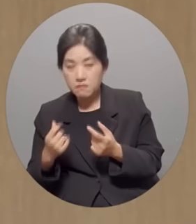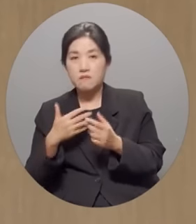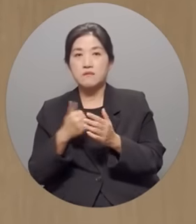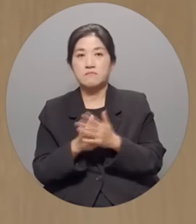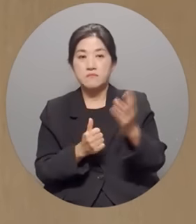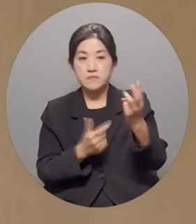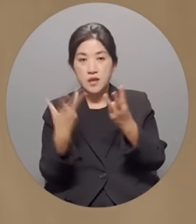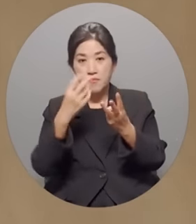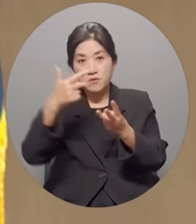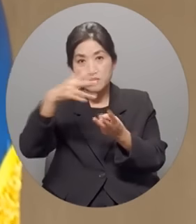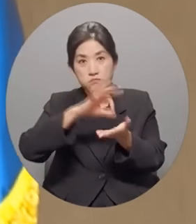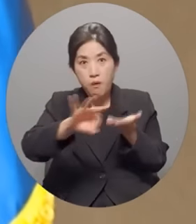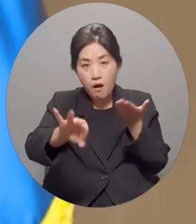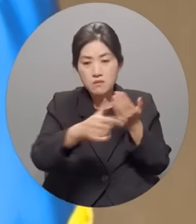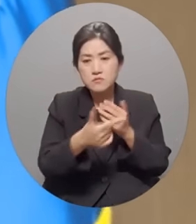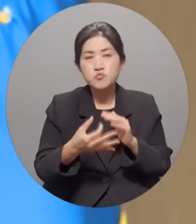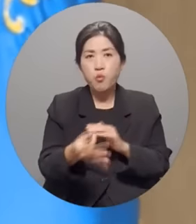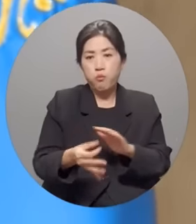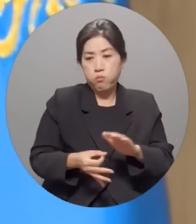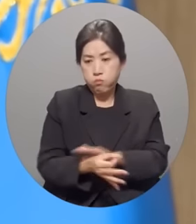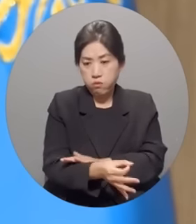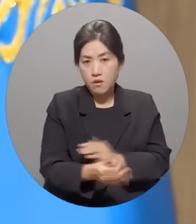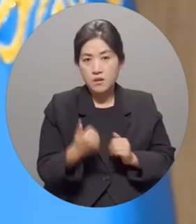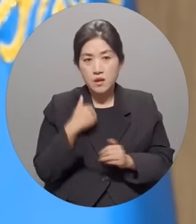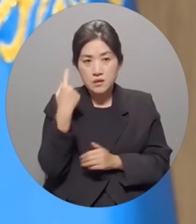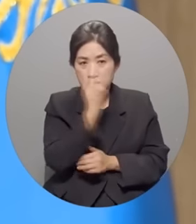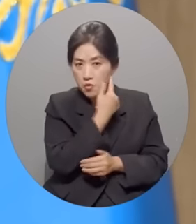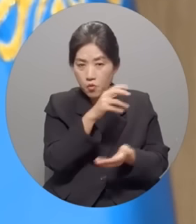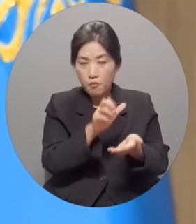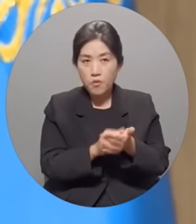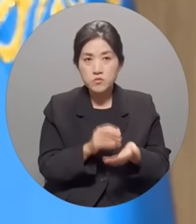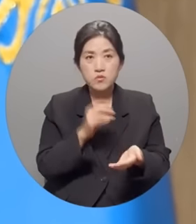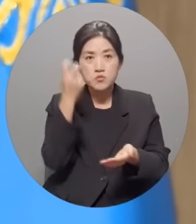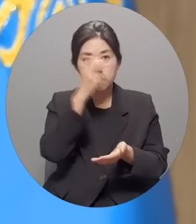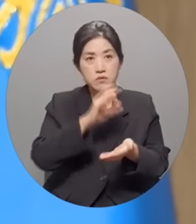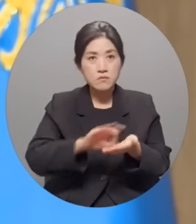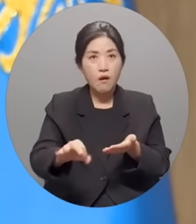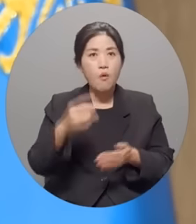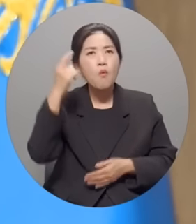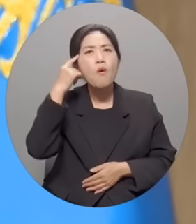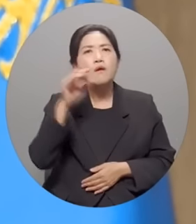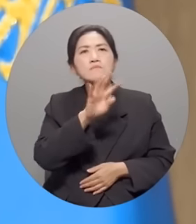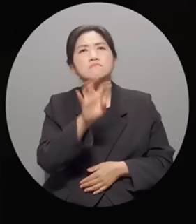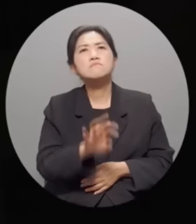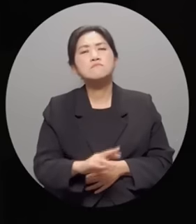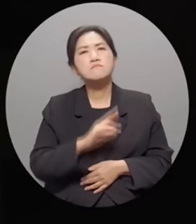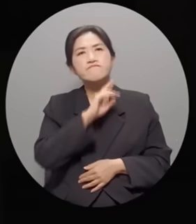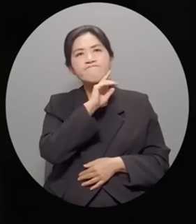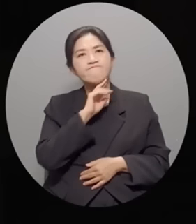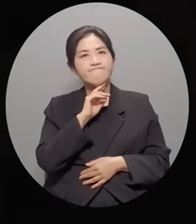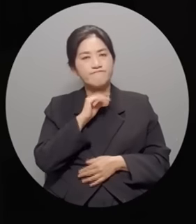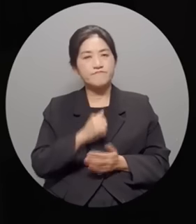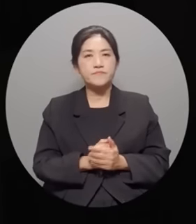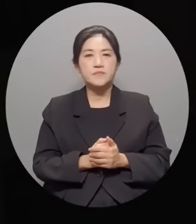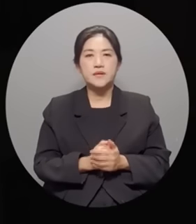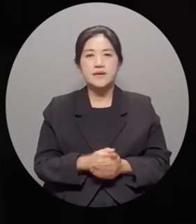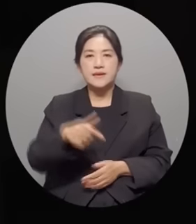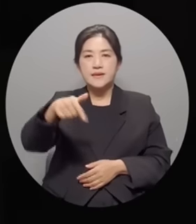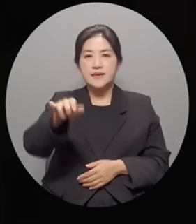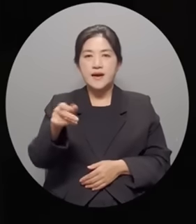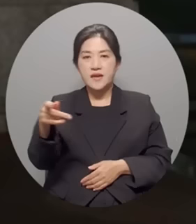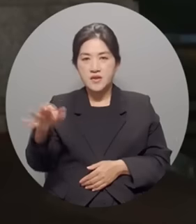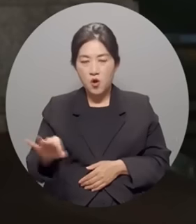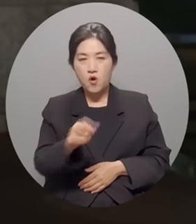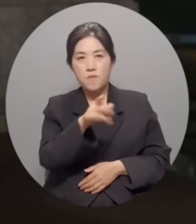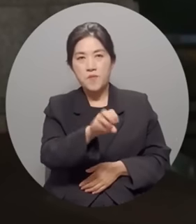들어갔다면 큰 돈을 단순히 참고용 조사에 입한 이유가 뭔지 의문이 남습니다 강혜경 명태